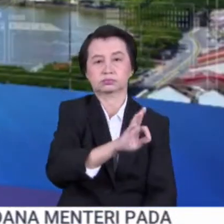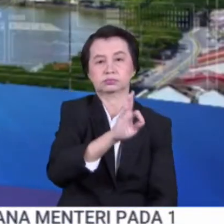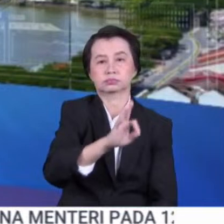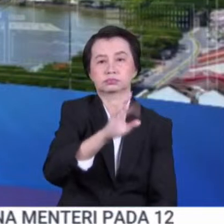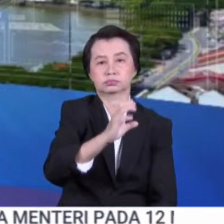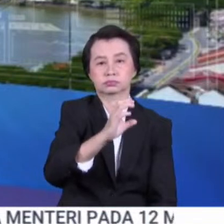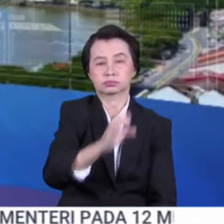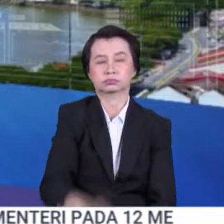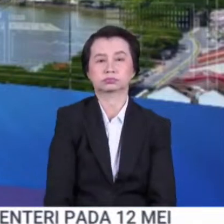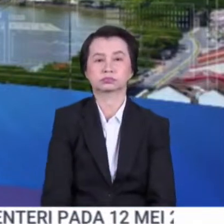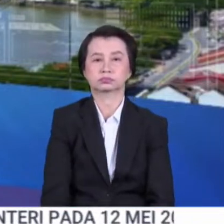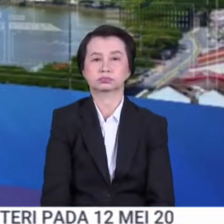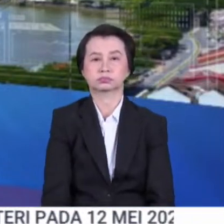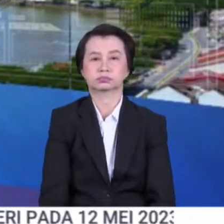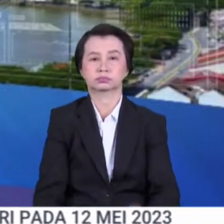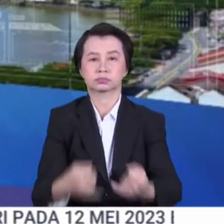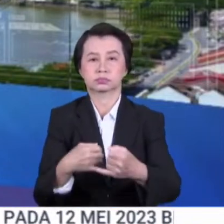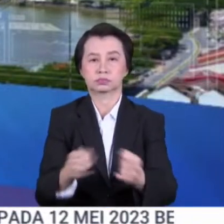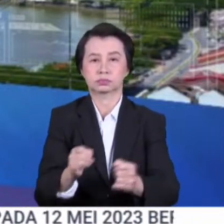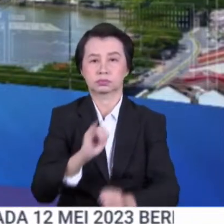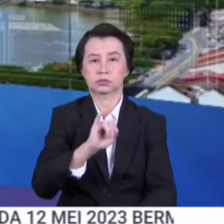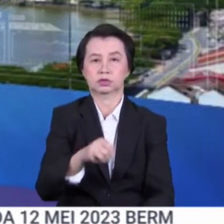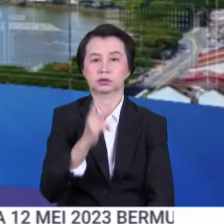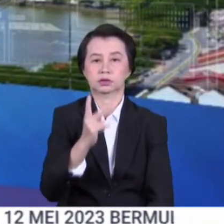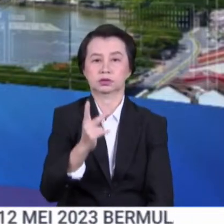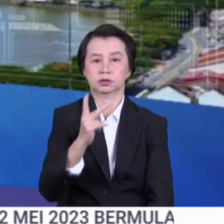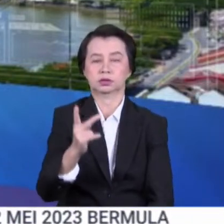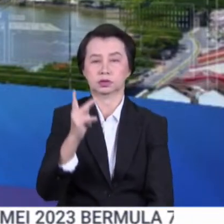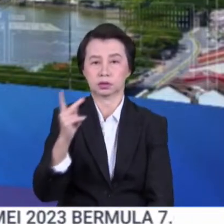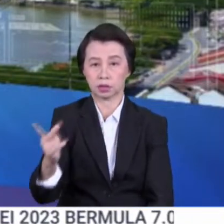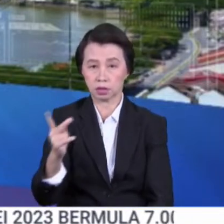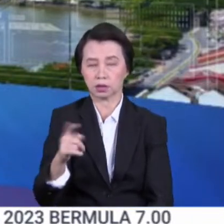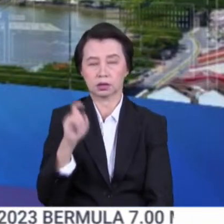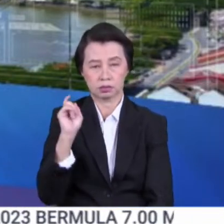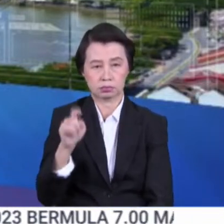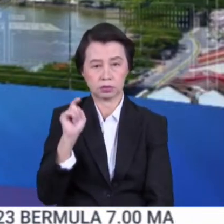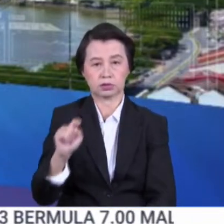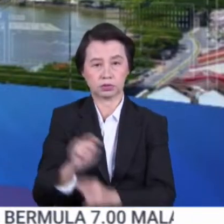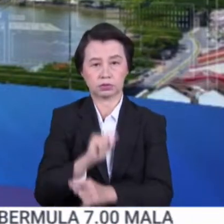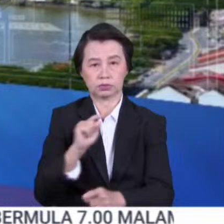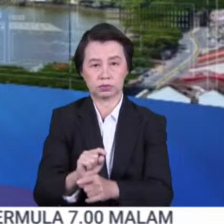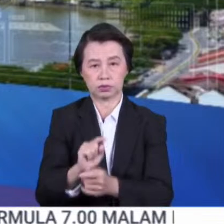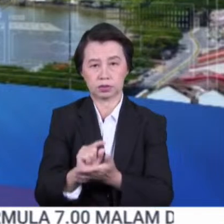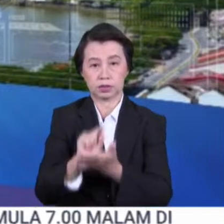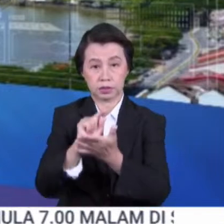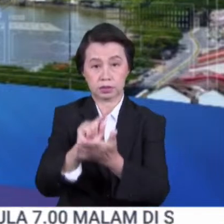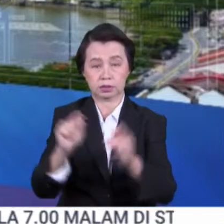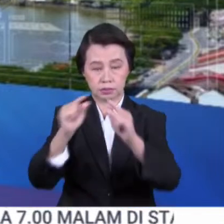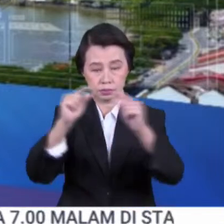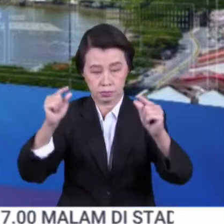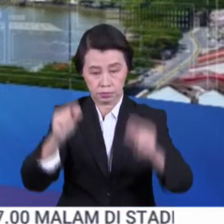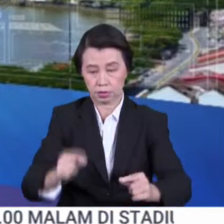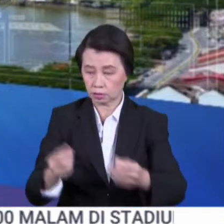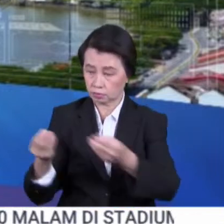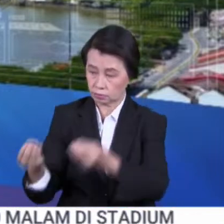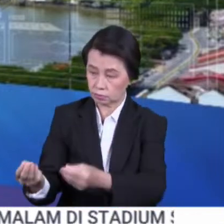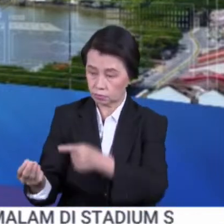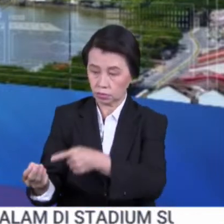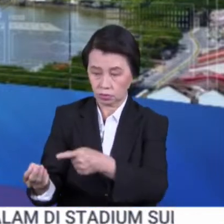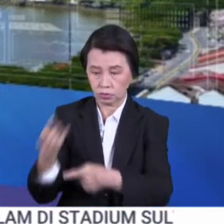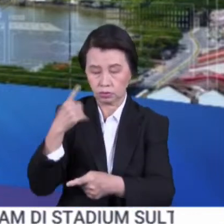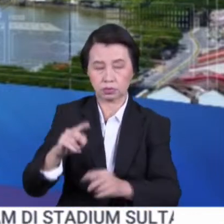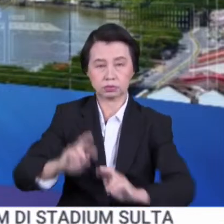Jawatan Kuasa Kemajuan dan Keselamatan Kampung JKKK perlu menggunakan geran yang disalurkan oleh kerajaan sebaik mungkin